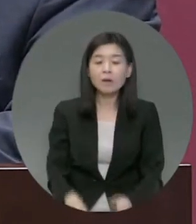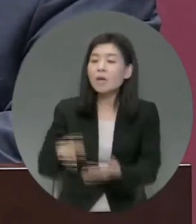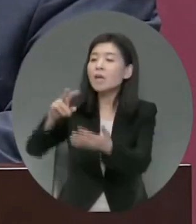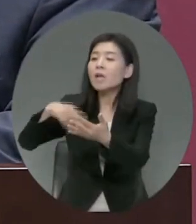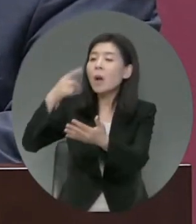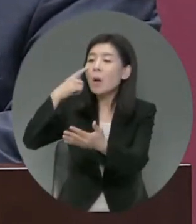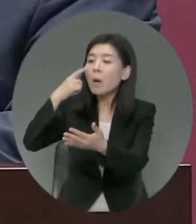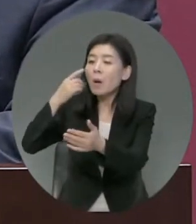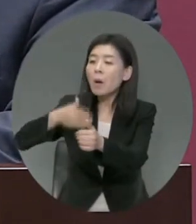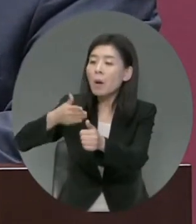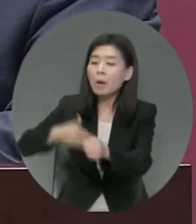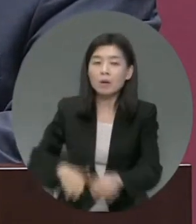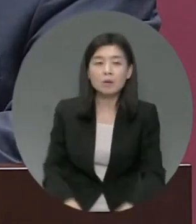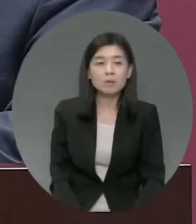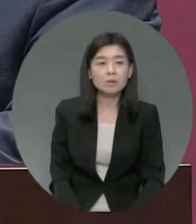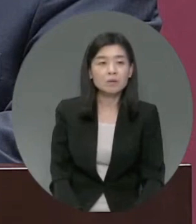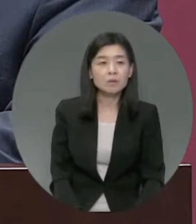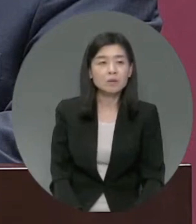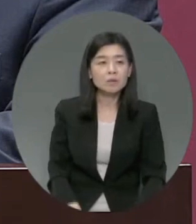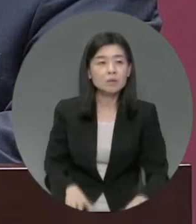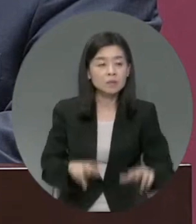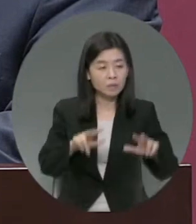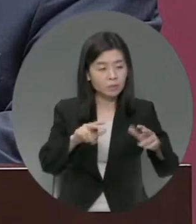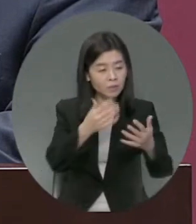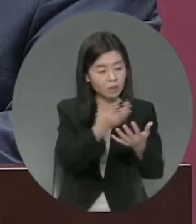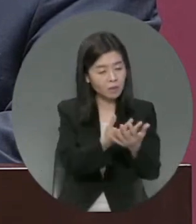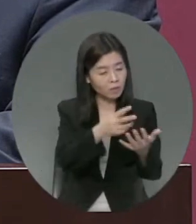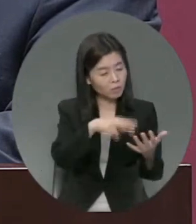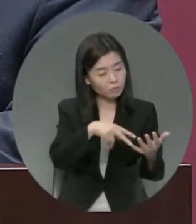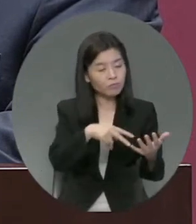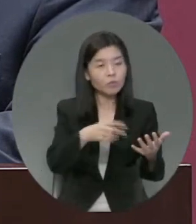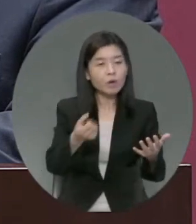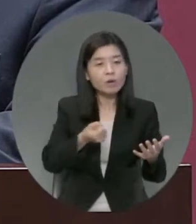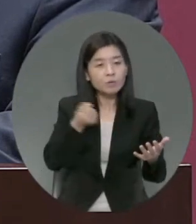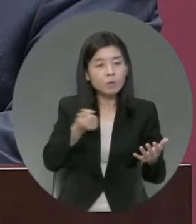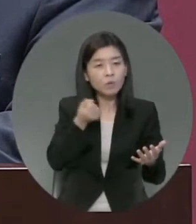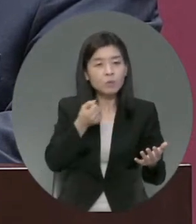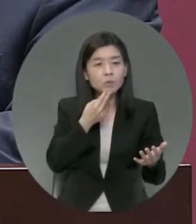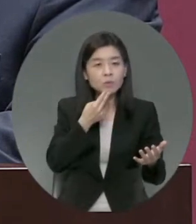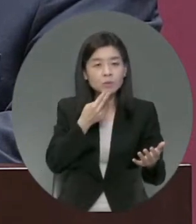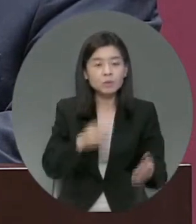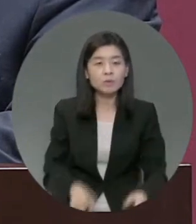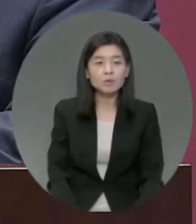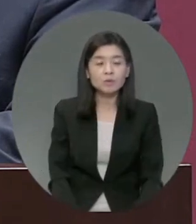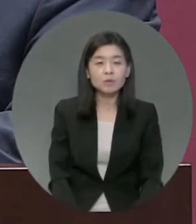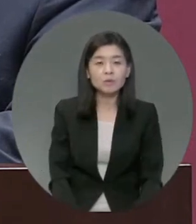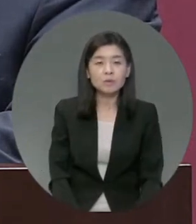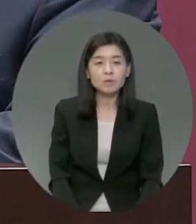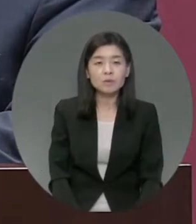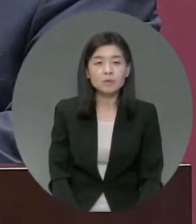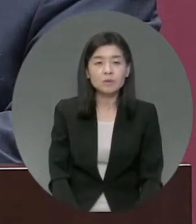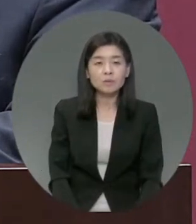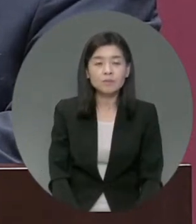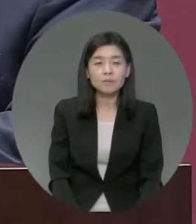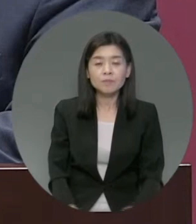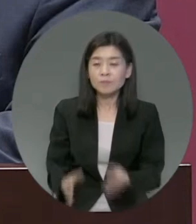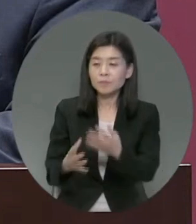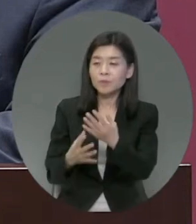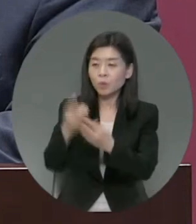제가 갖고 있지 않아서 모르는 지금 저 구체적으로는 말씀을 못 드리겠는데 그게 나자마자 그 제가 그